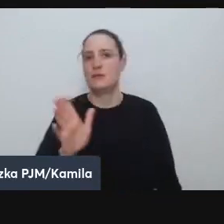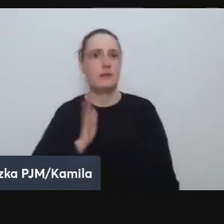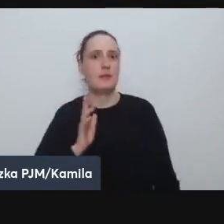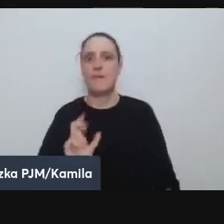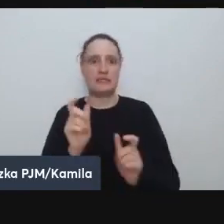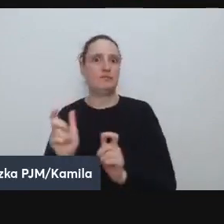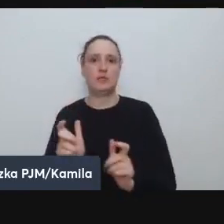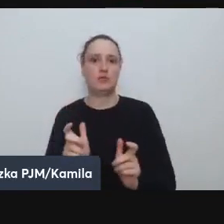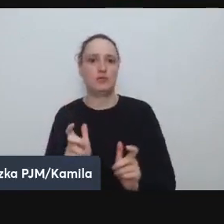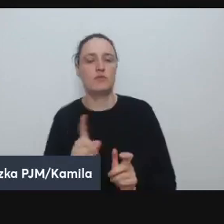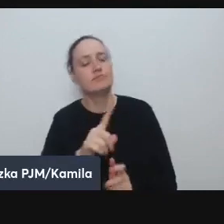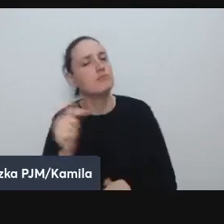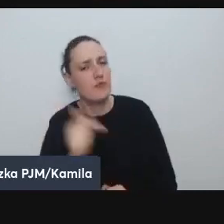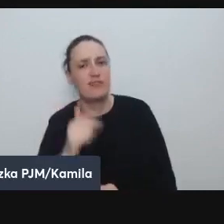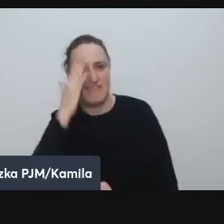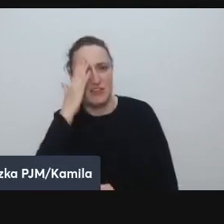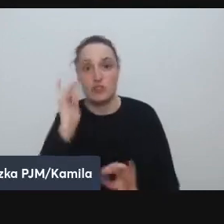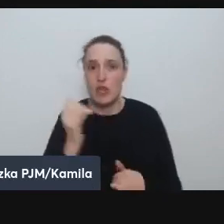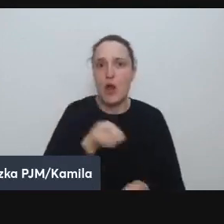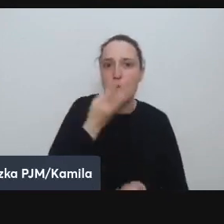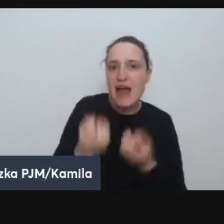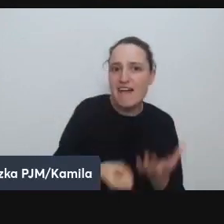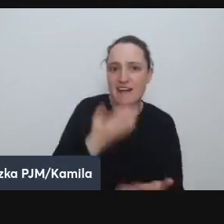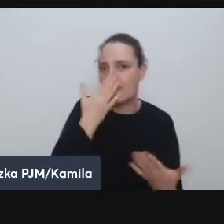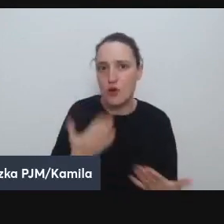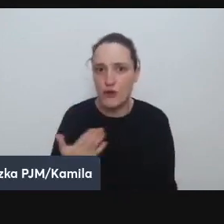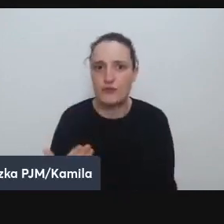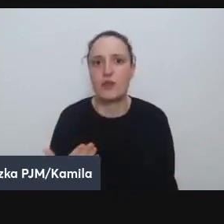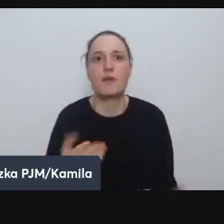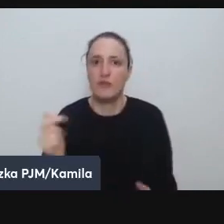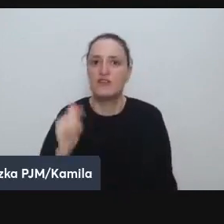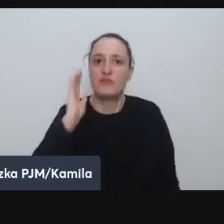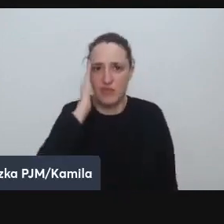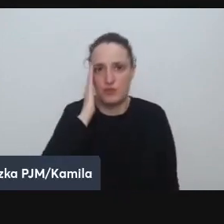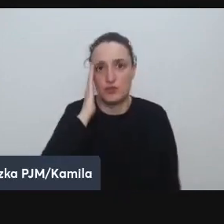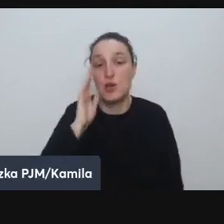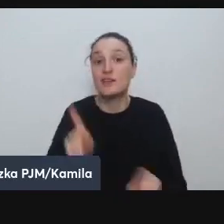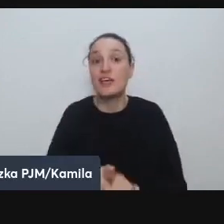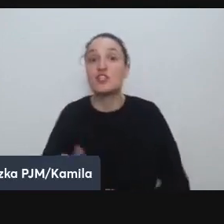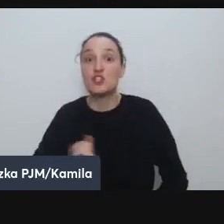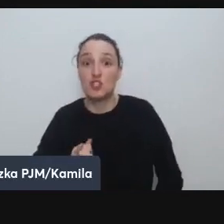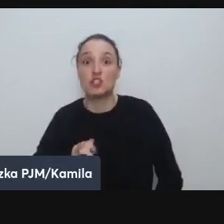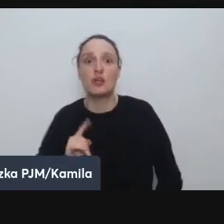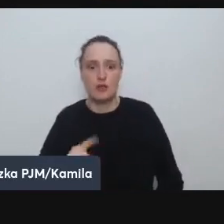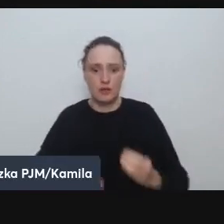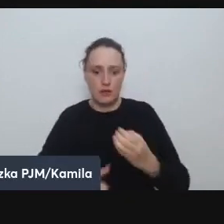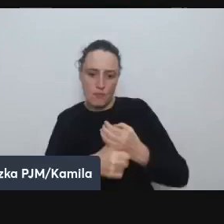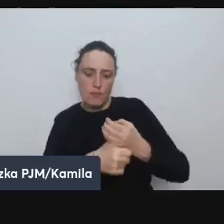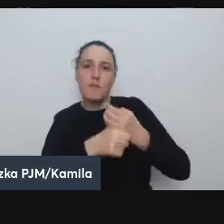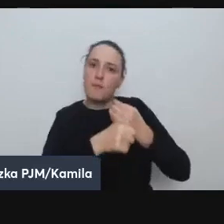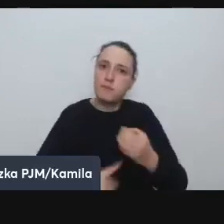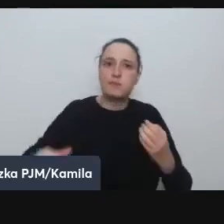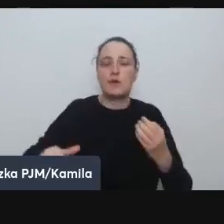istnieje, jak to się może objawiać, I że w razie czego no to wyjmujemy ten produkt dopochwowy, bo to nie dotyczy